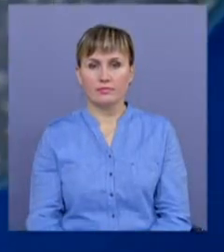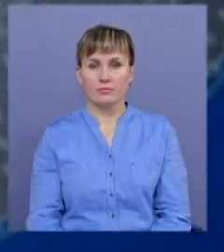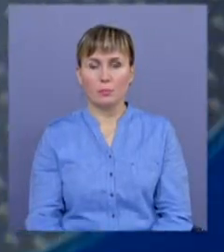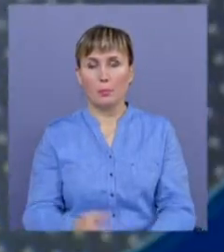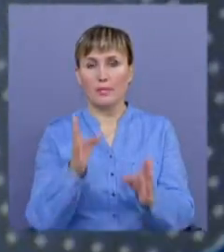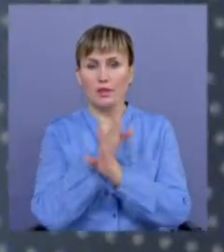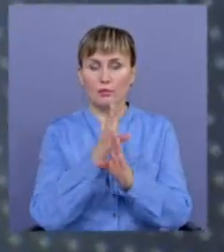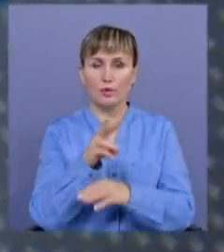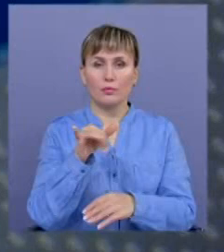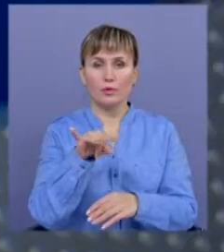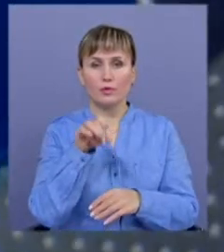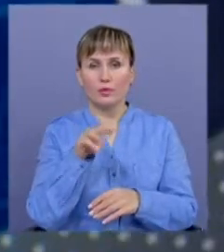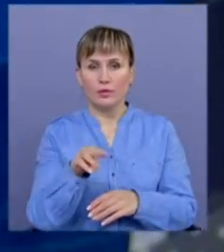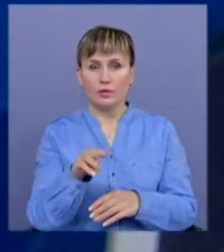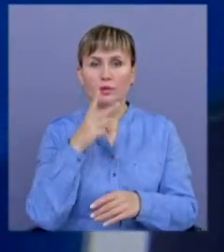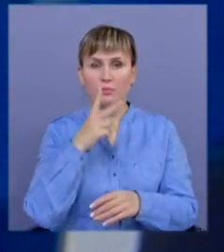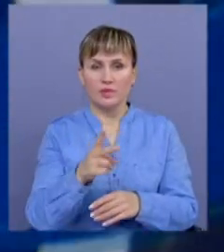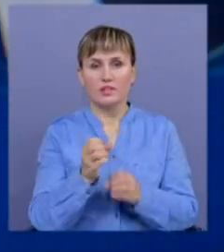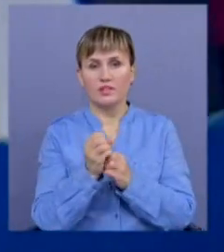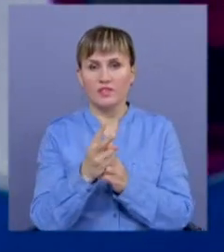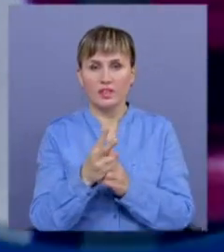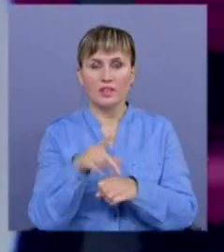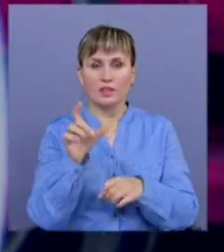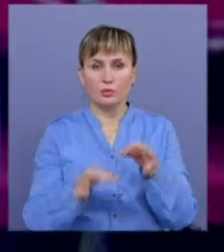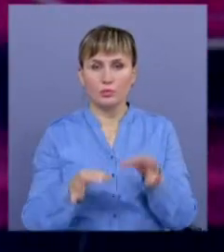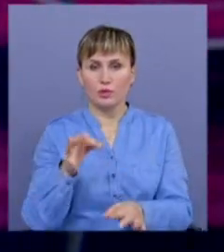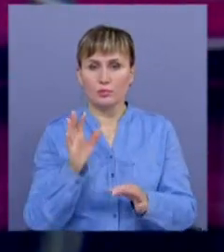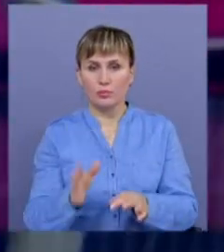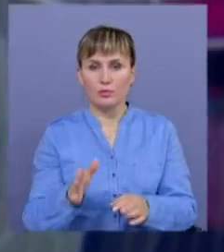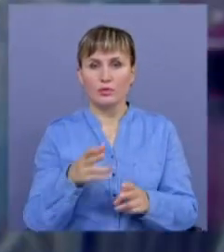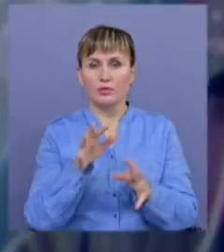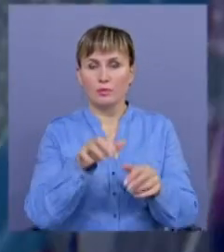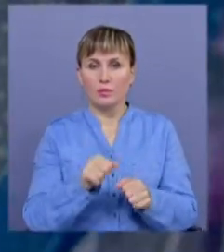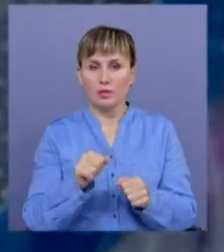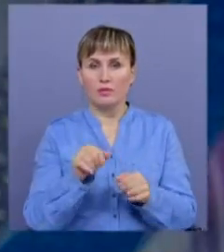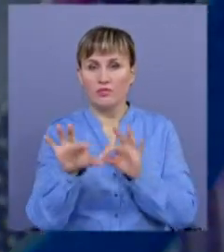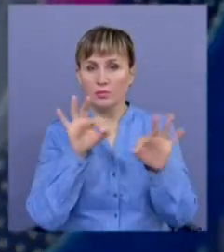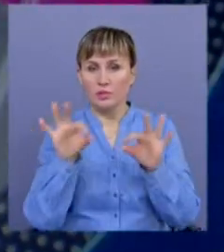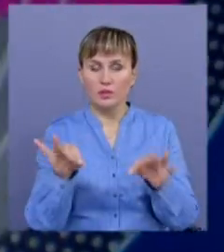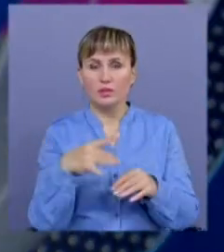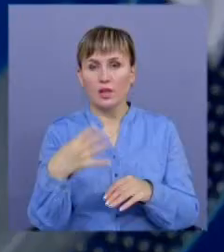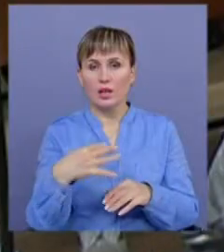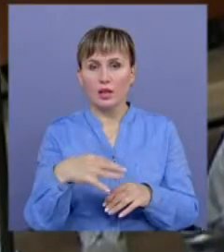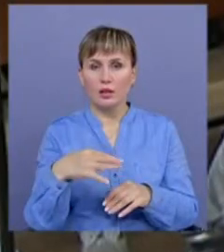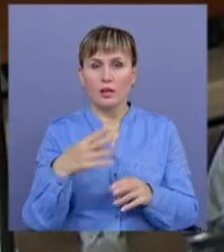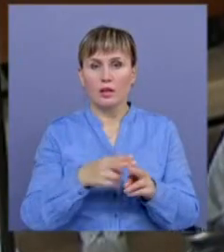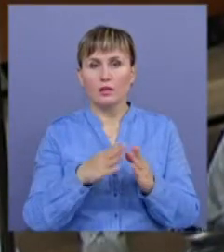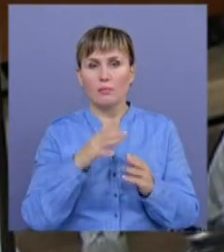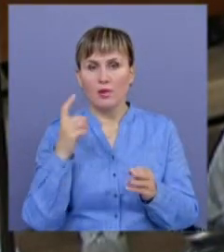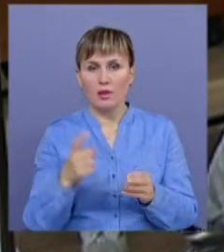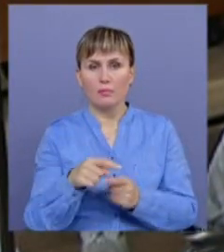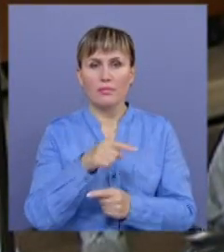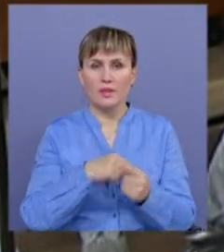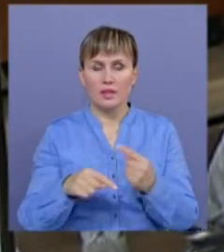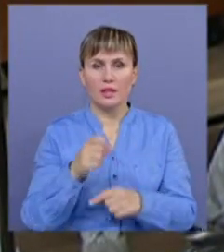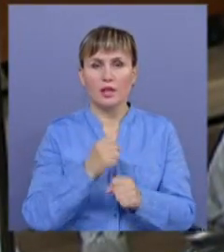Судьбу Мурата Аскароглу определят 12 присяжных заседателей. Их отобрали из числа 40 случайных алматинцев. Это домохозяйки,